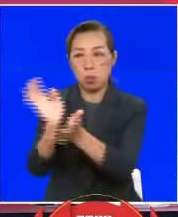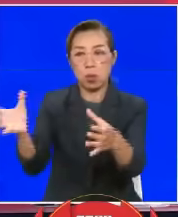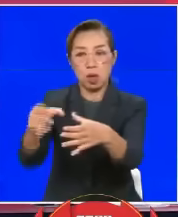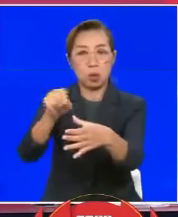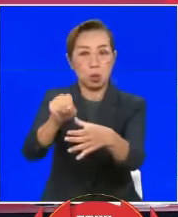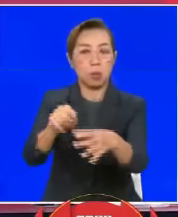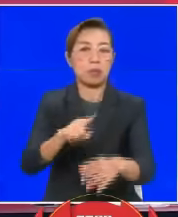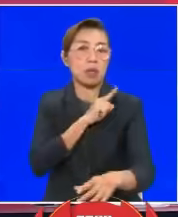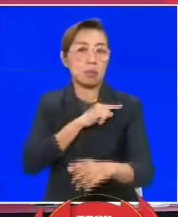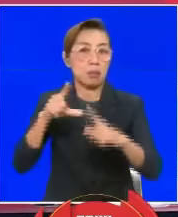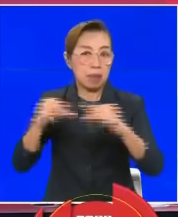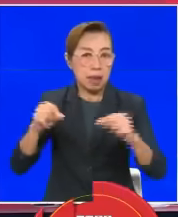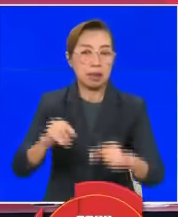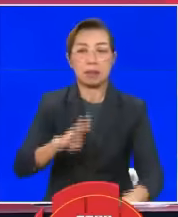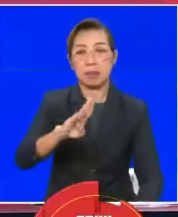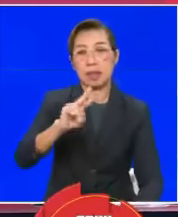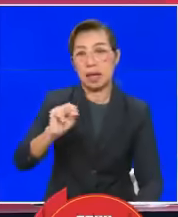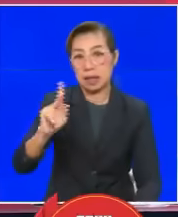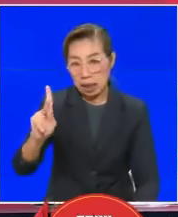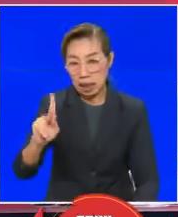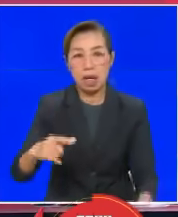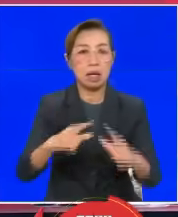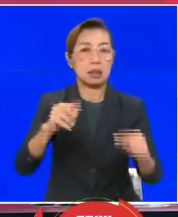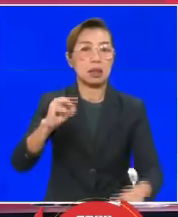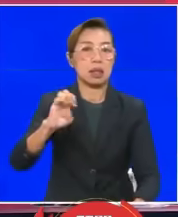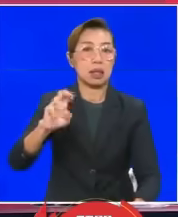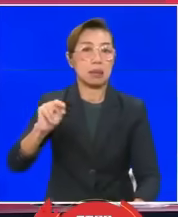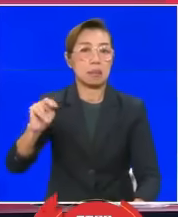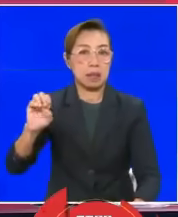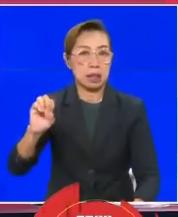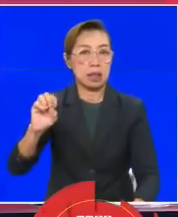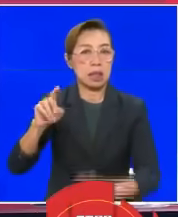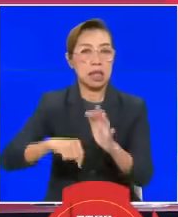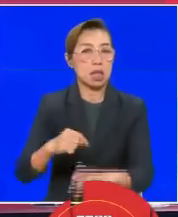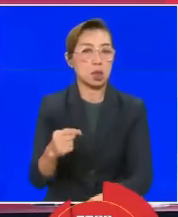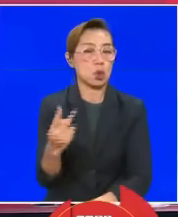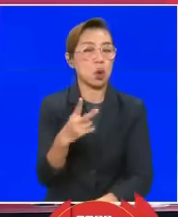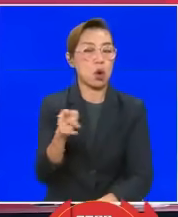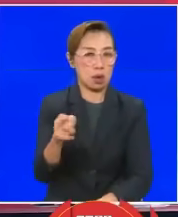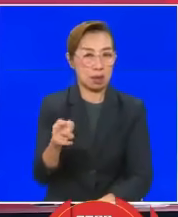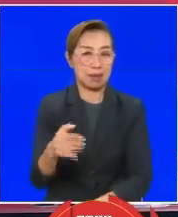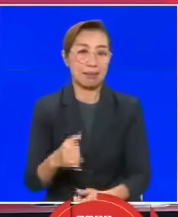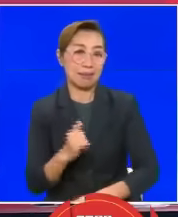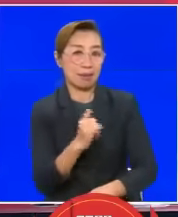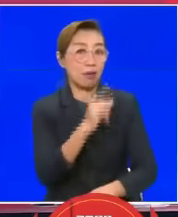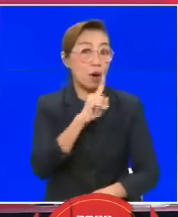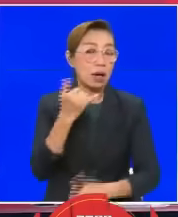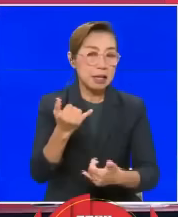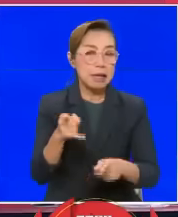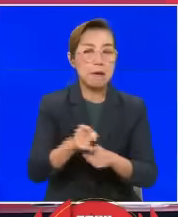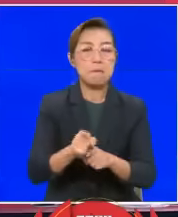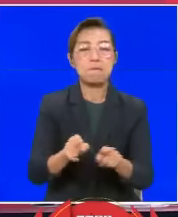bnk Masterแล้วก็คดีของมินนี่ด้วยแล้วบิ๊กโจ๊บอกว่าที่มาในวันเนี้ยเป็นแค่ระดับเทีย 2เท่านั้นเองเทีย